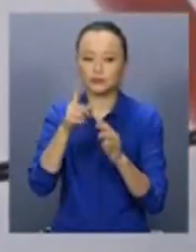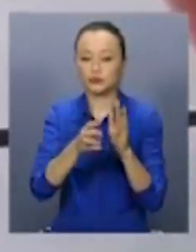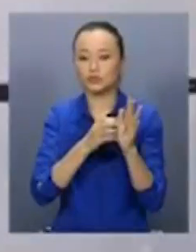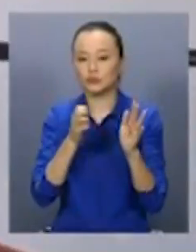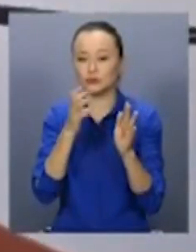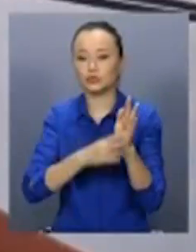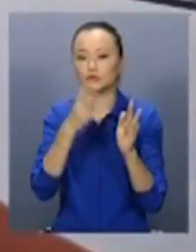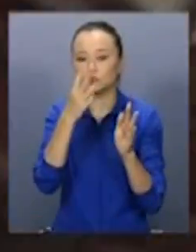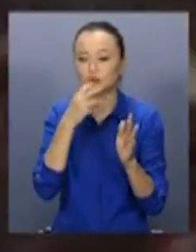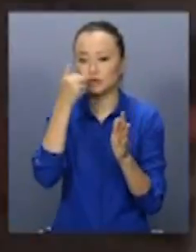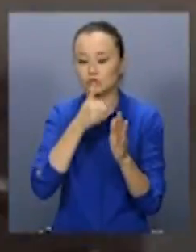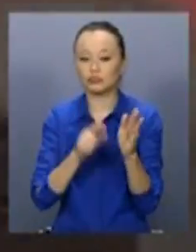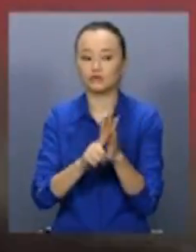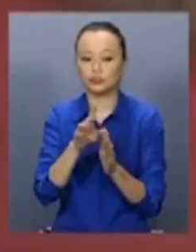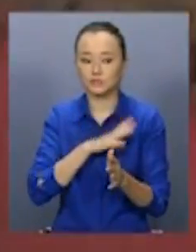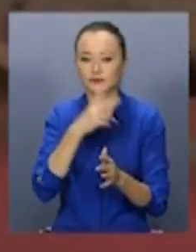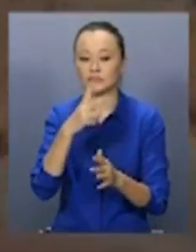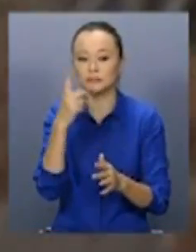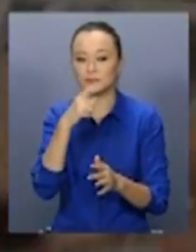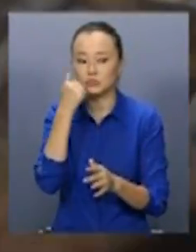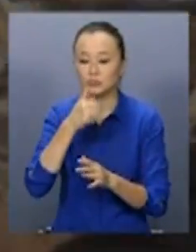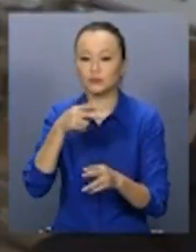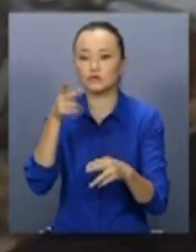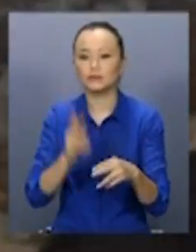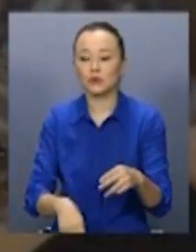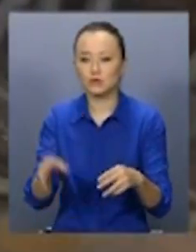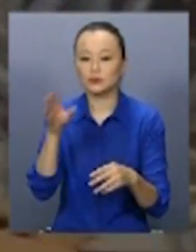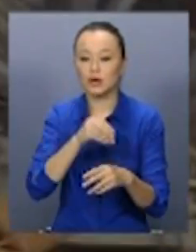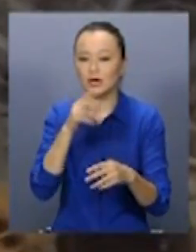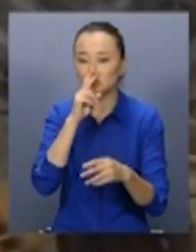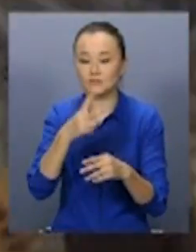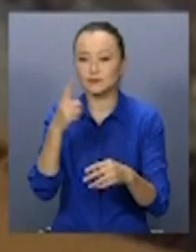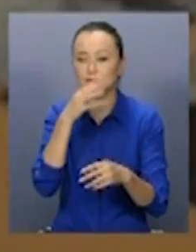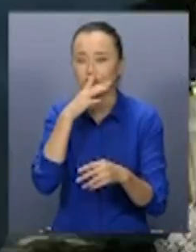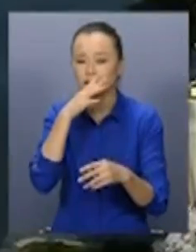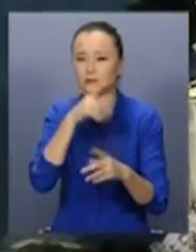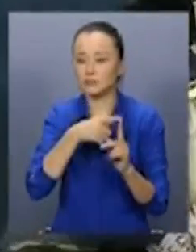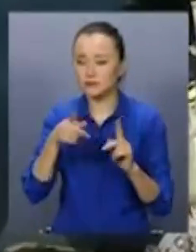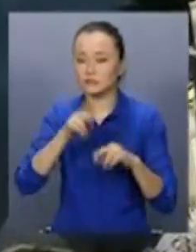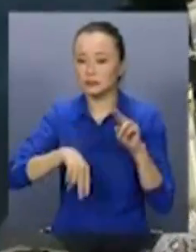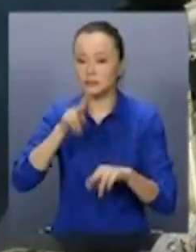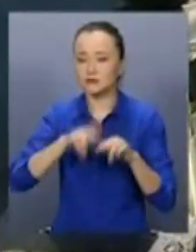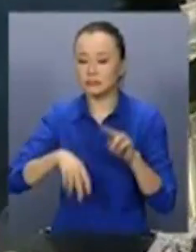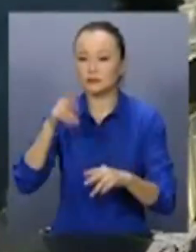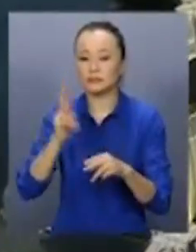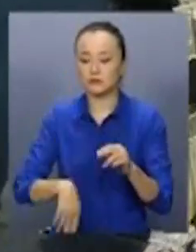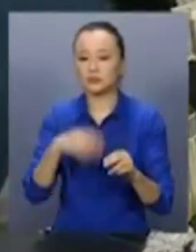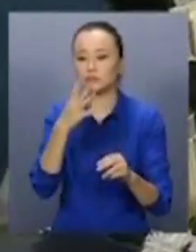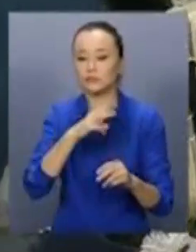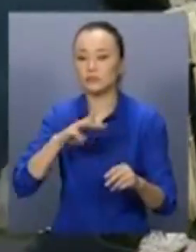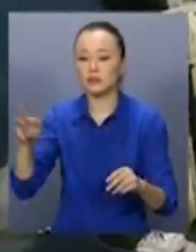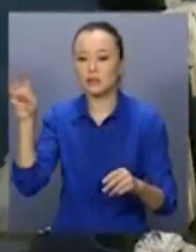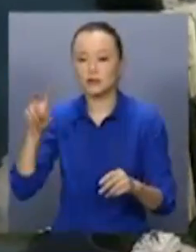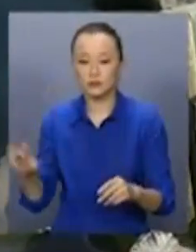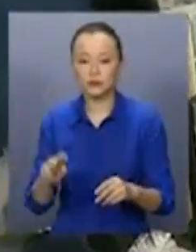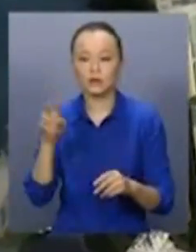1993 жылы басталған еді. Араға 21 жыл салып, құрылыс жұмыстары аяқталды. 4,5 миллиард ақш доллары жұмсалған алып